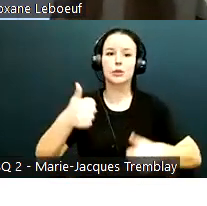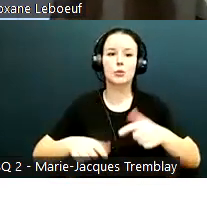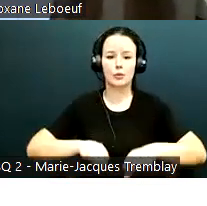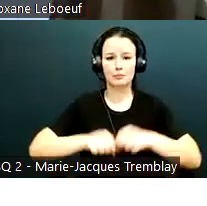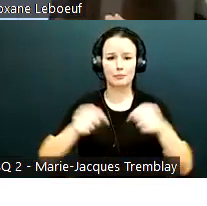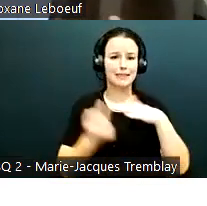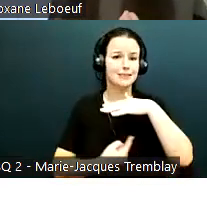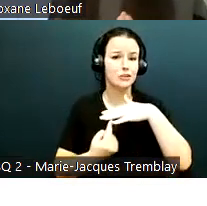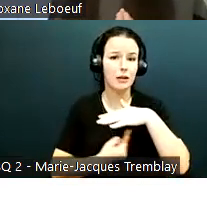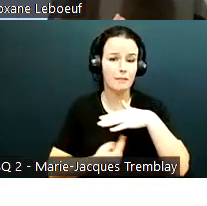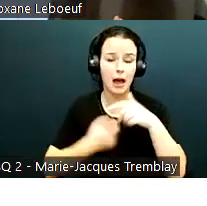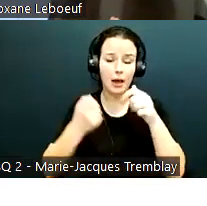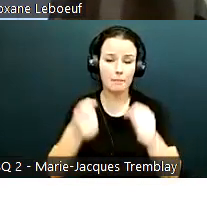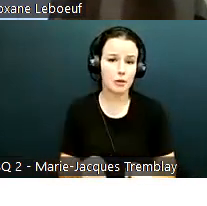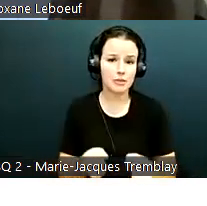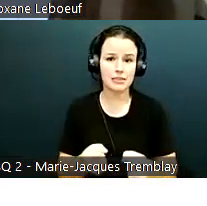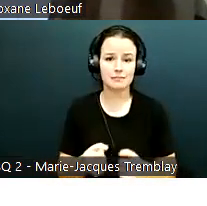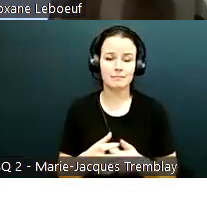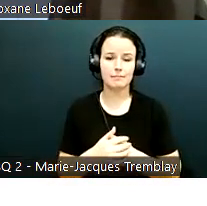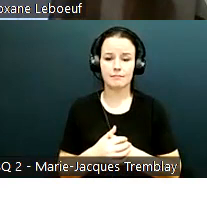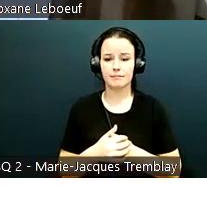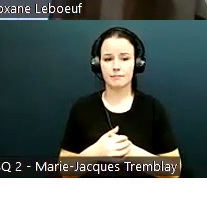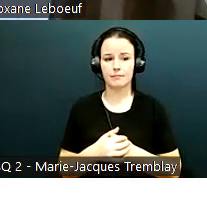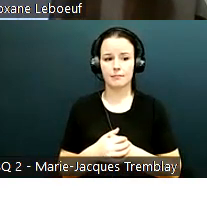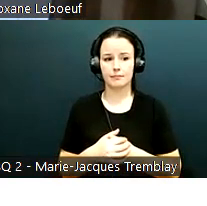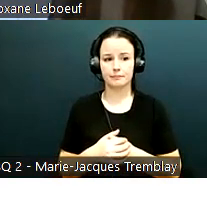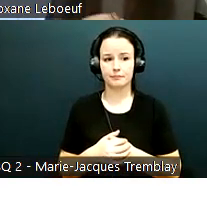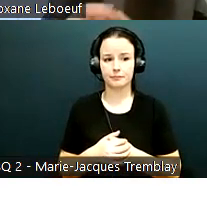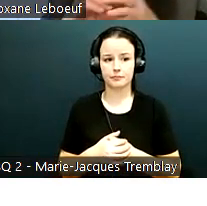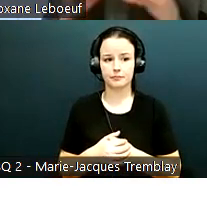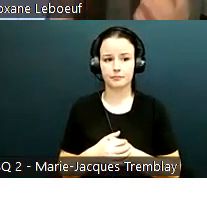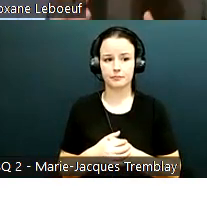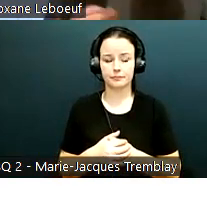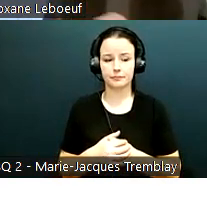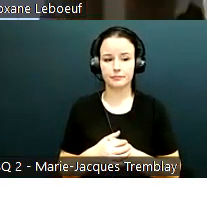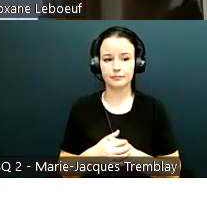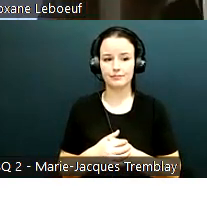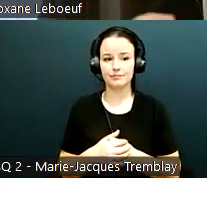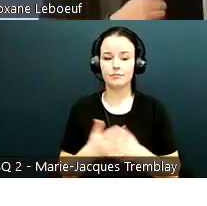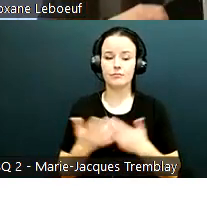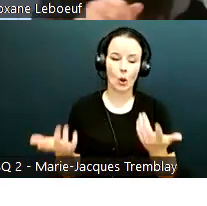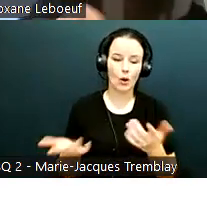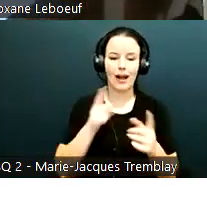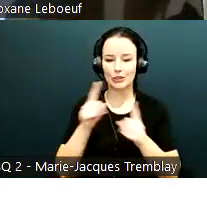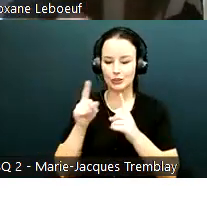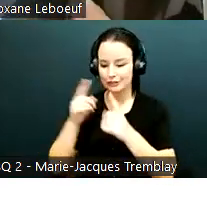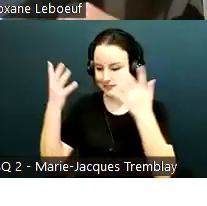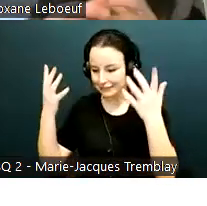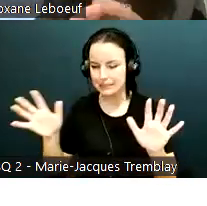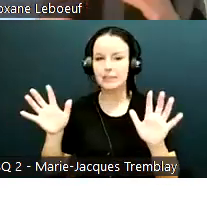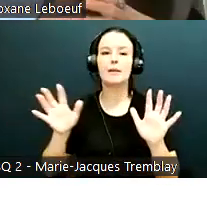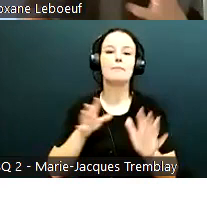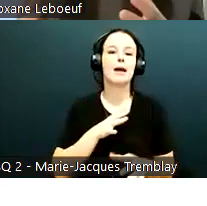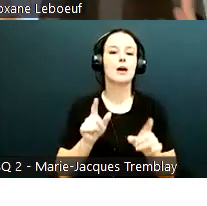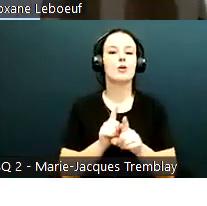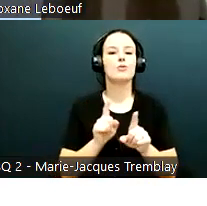qui se sentent un peu plus isolés dans la résidence. À travers nos entrevues, évidemment, on a voulu